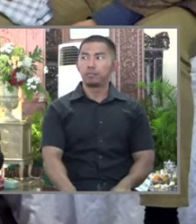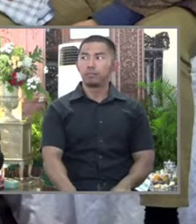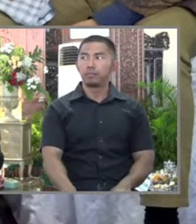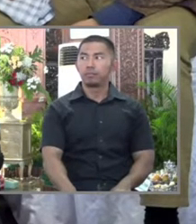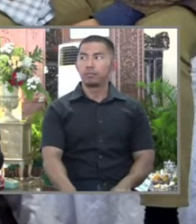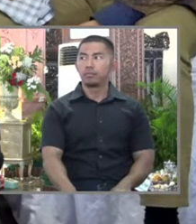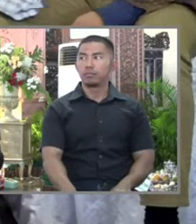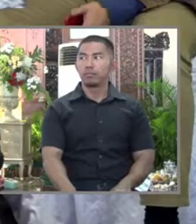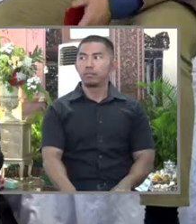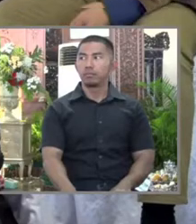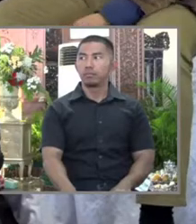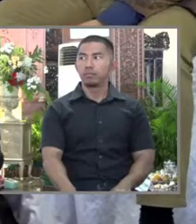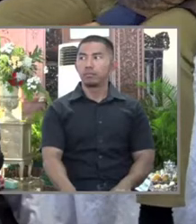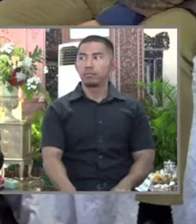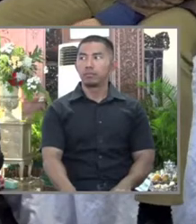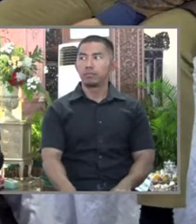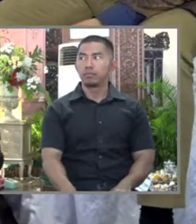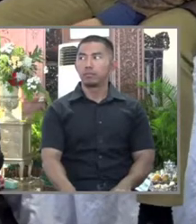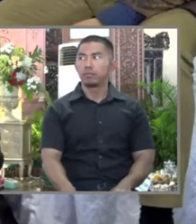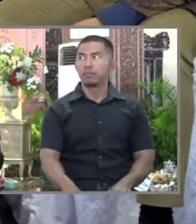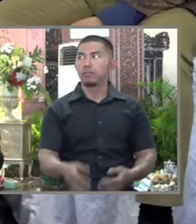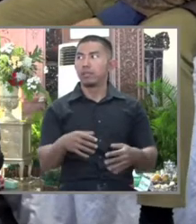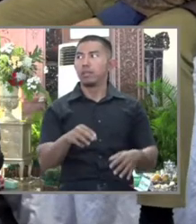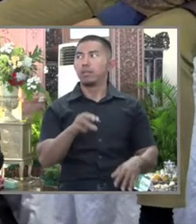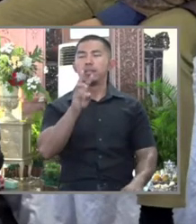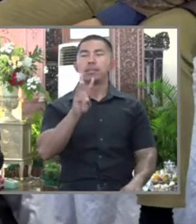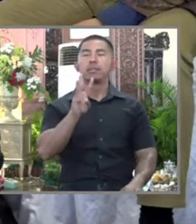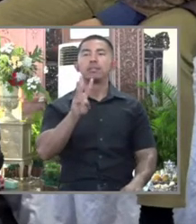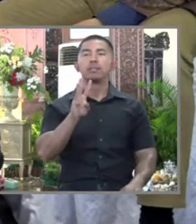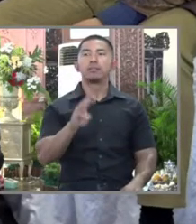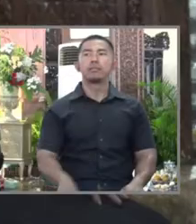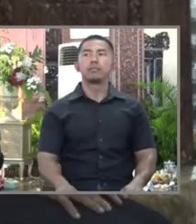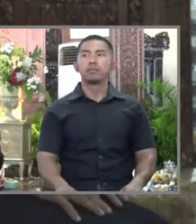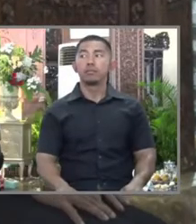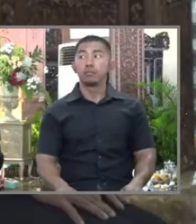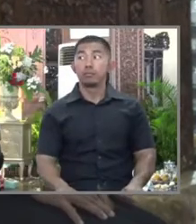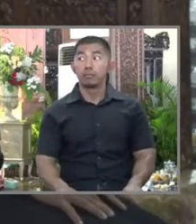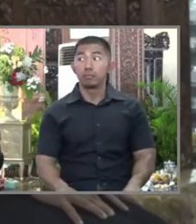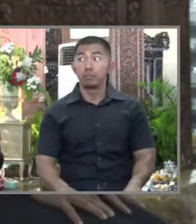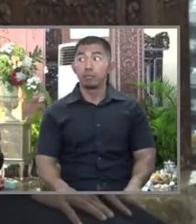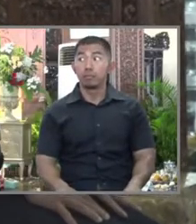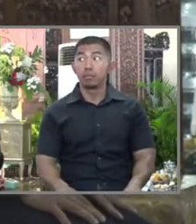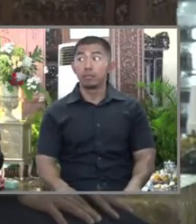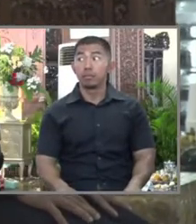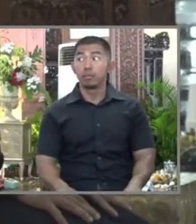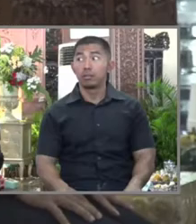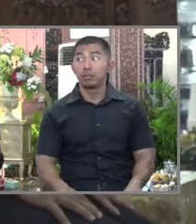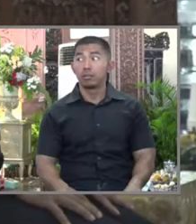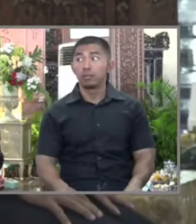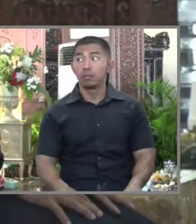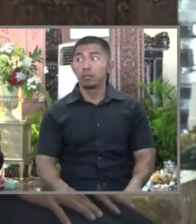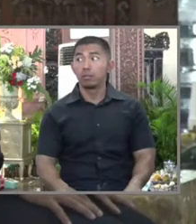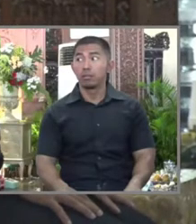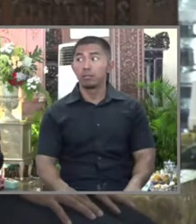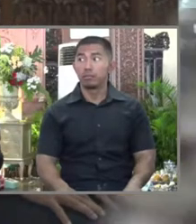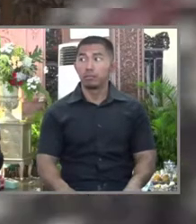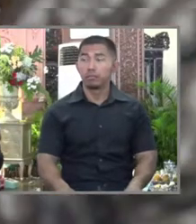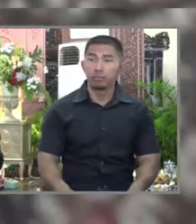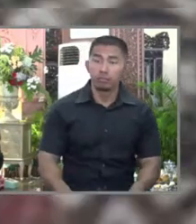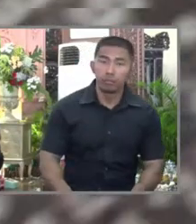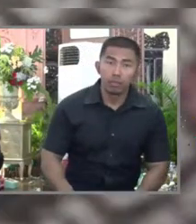yang ketiga Bupati Rembang Bapak Haji Hai Abdul Hafid monggo